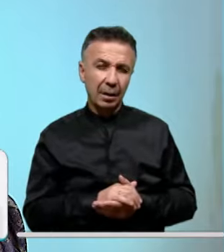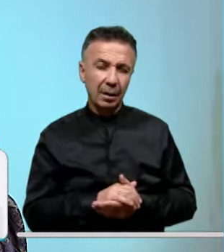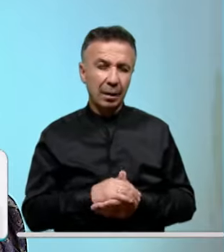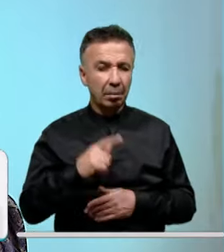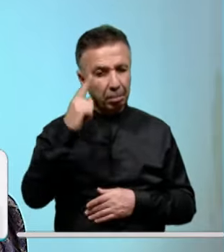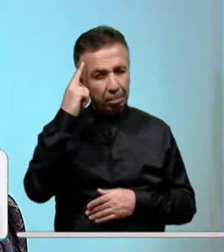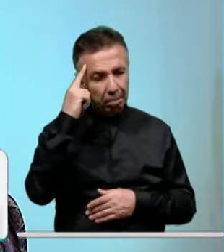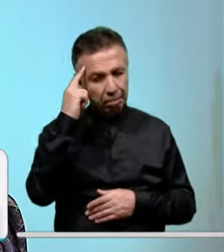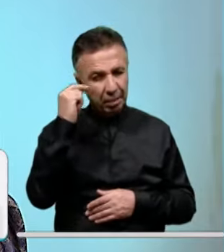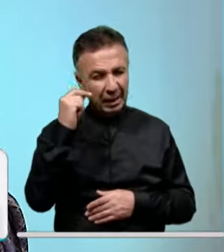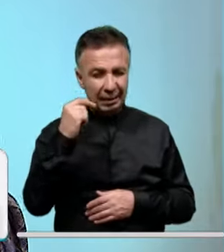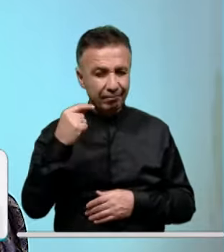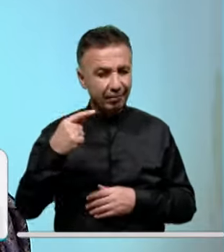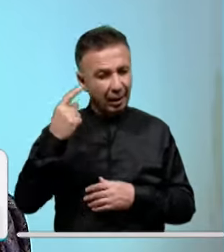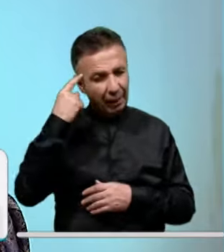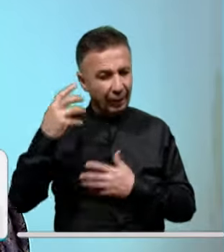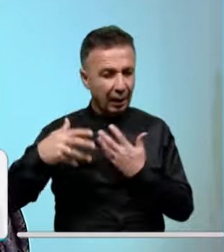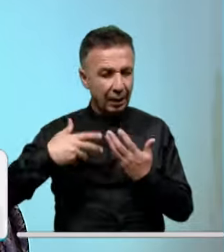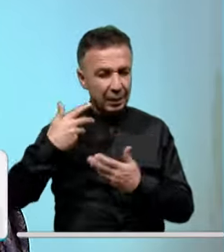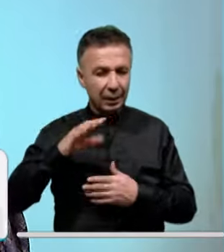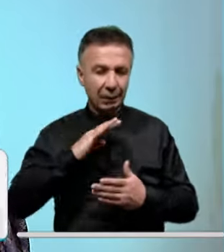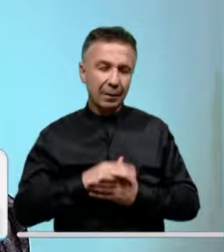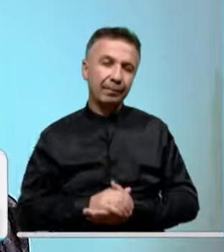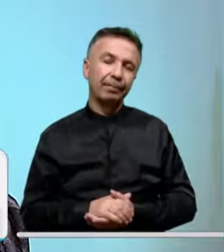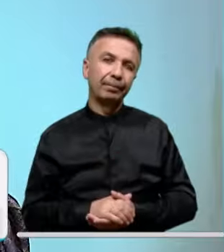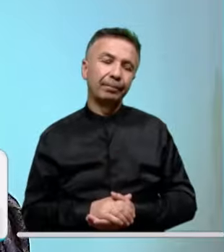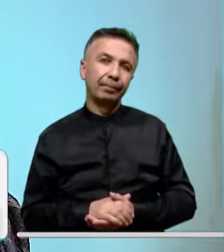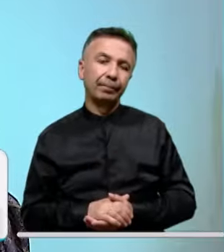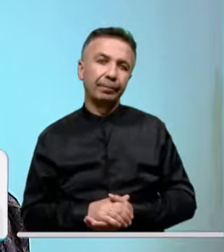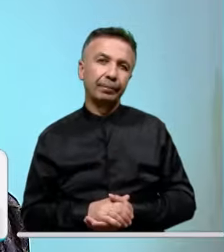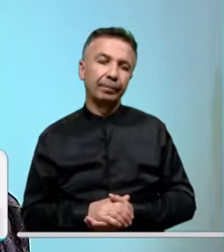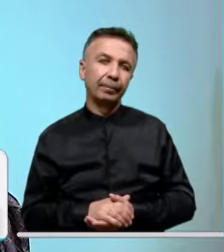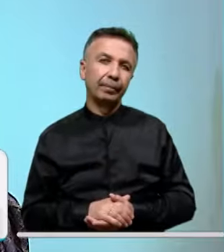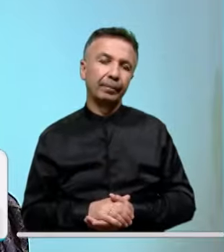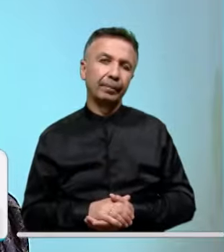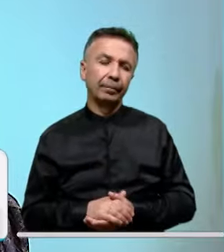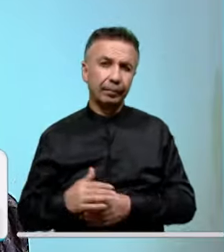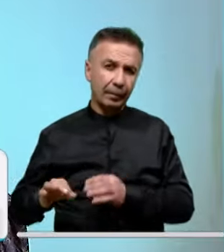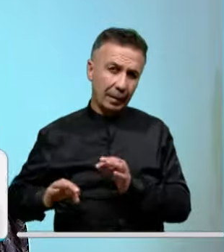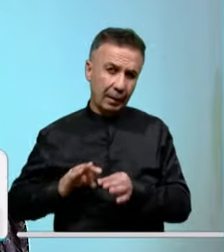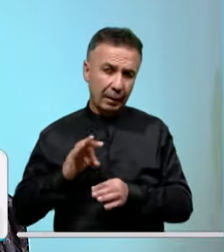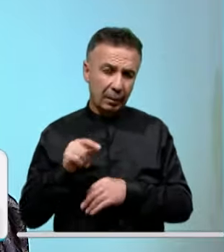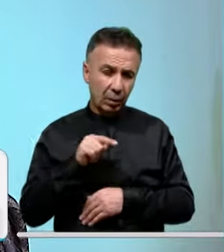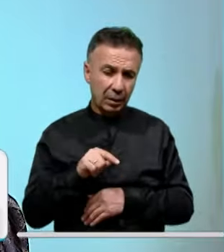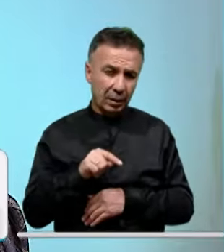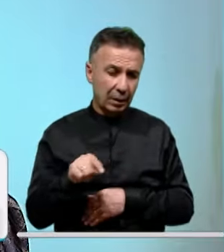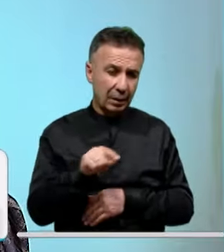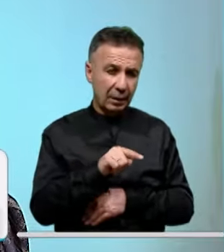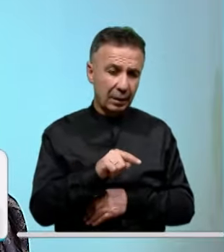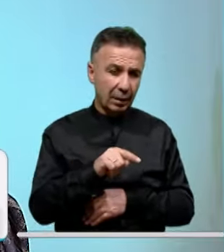karışıklığı ya da kafa karışıklığı, ne derseniz deyin. Amca, burası size